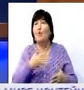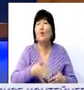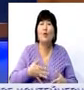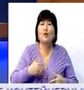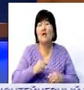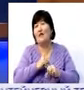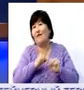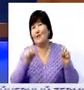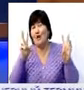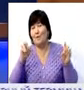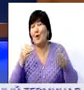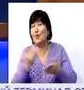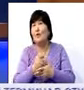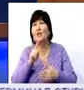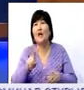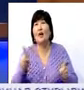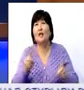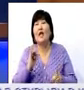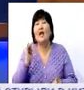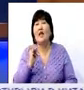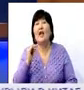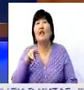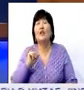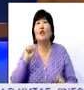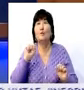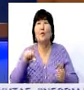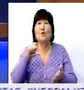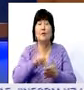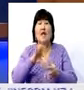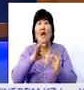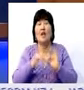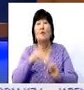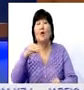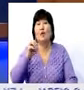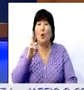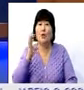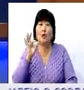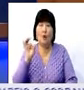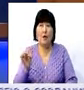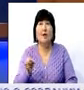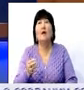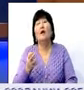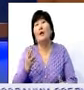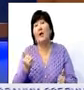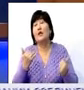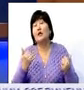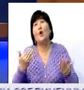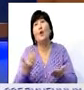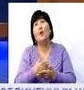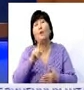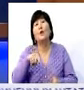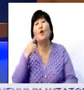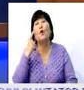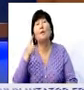взбудоражил, взорвался новостью о том, что Илья Ильин сможет выступить на Олимпиаде в Токио. Так ли это? Конечно, Кристина. Сегодня это новость номер